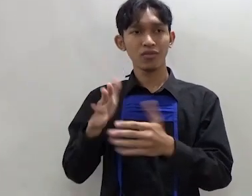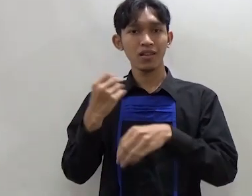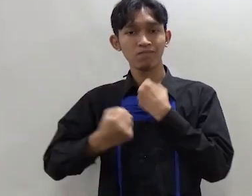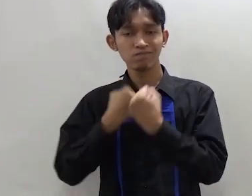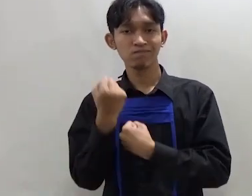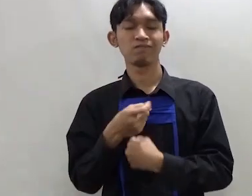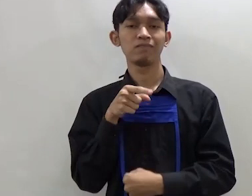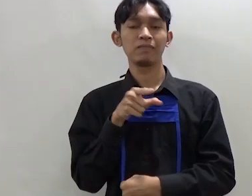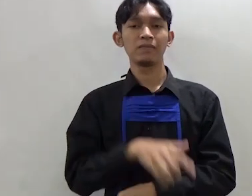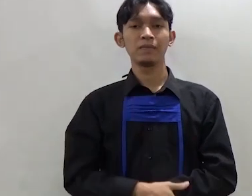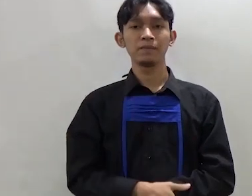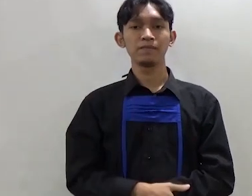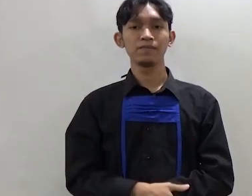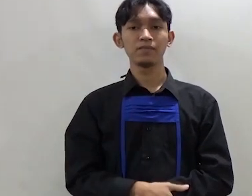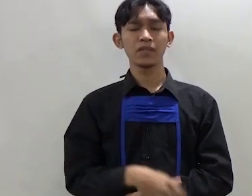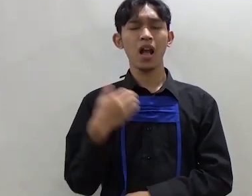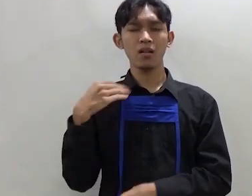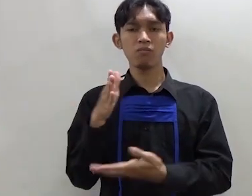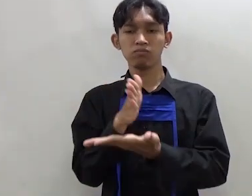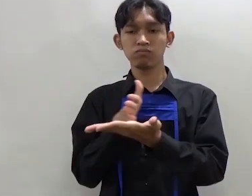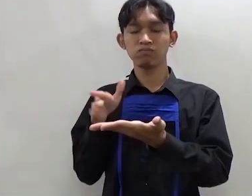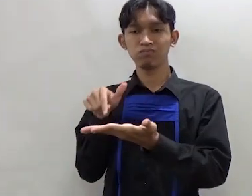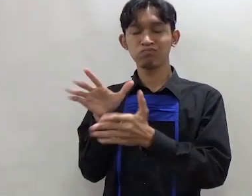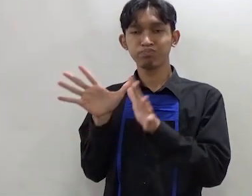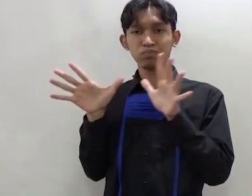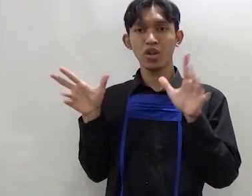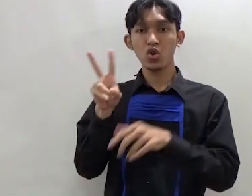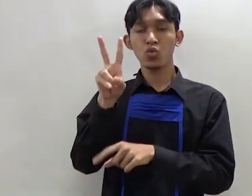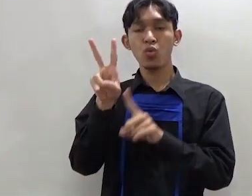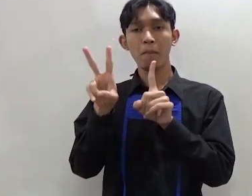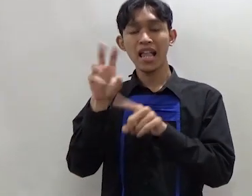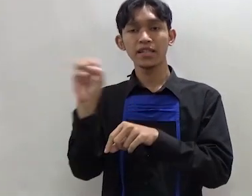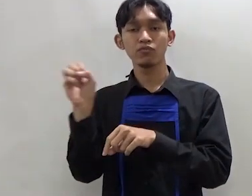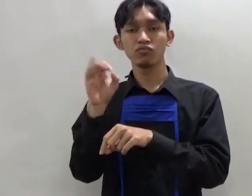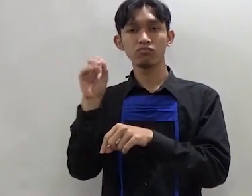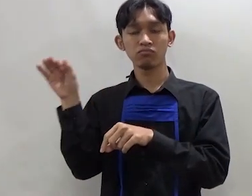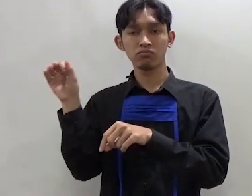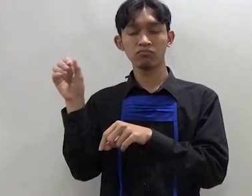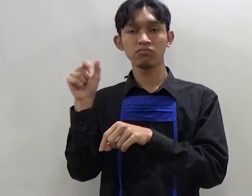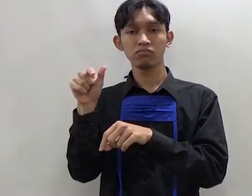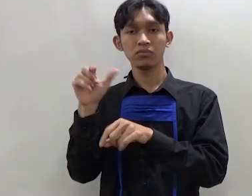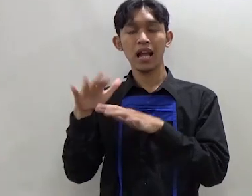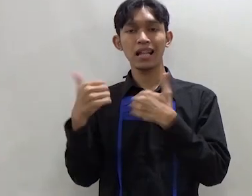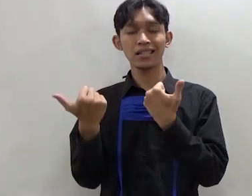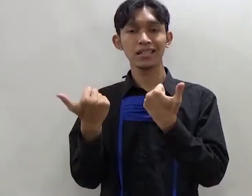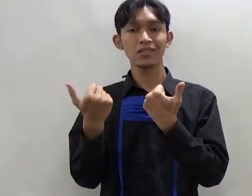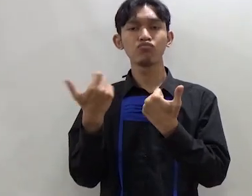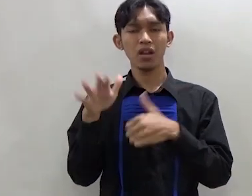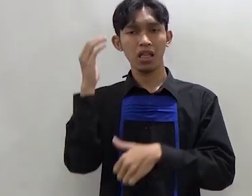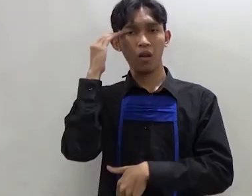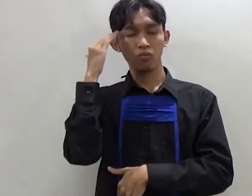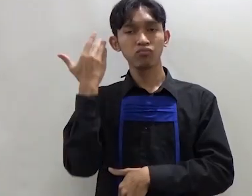halal bihalal dan open house Gubernur Daerah Istimewa Yogyakarta dan Wakil Gubernur